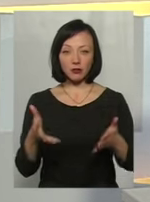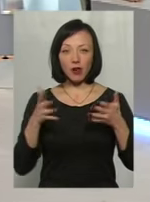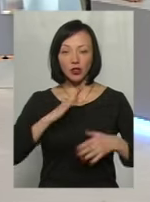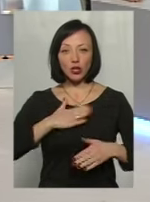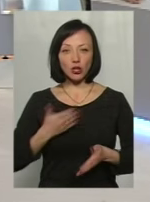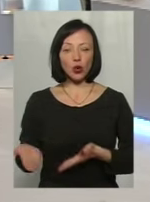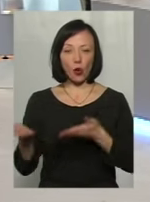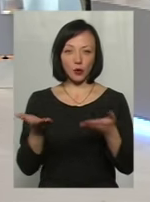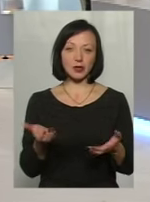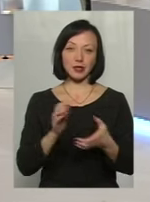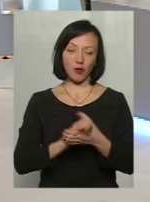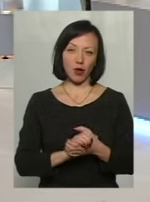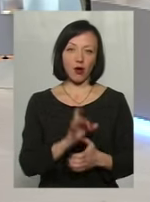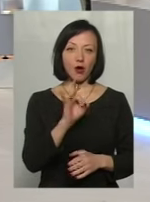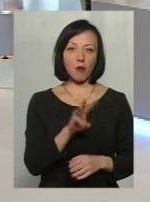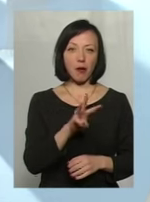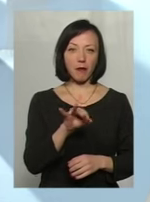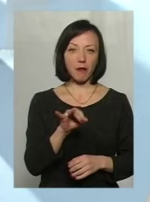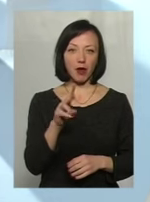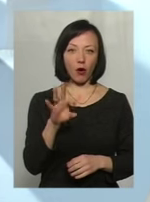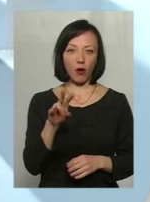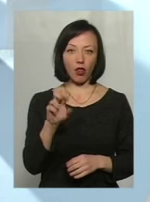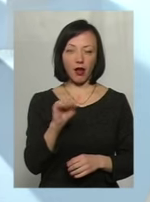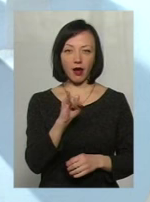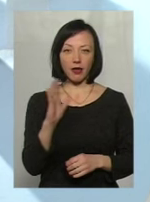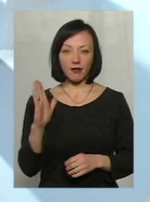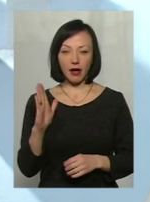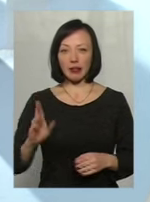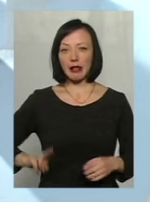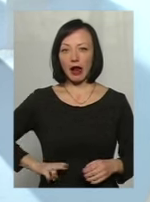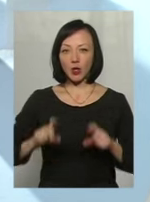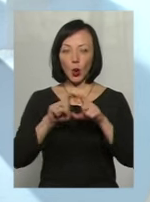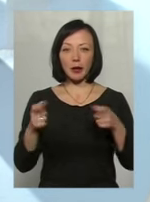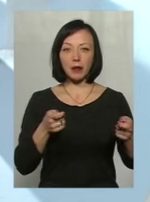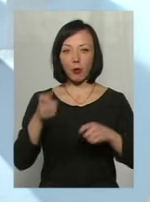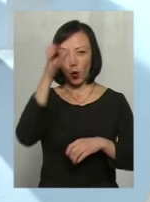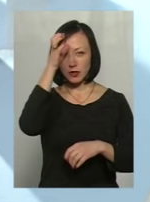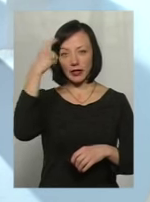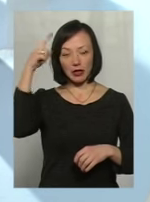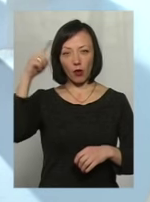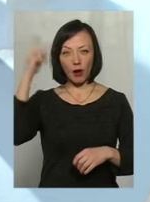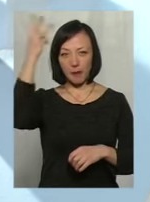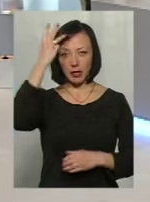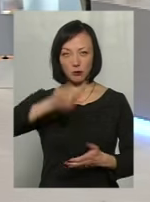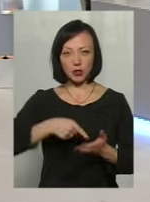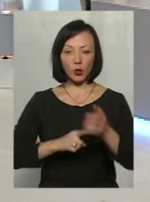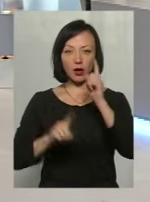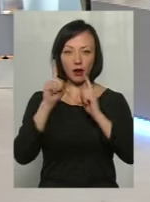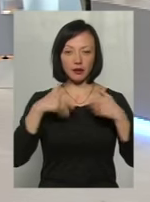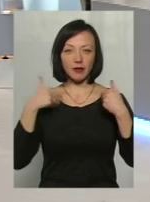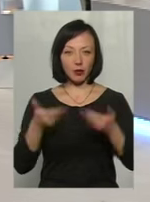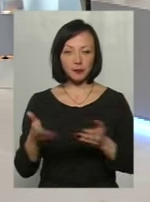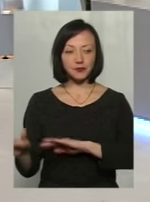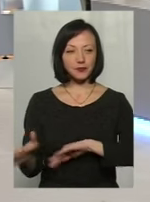гості. Отож, знайомтесь. Роман Миколаїв, директор департаменту освіти та науки Хмельницької міської ради. Рада вас